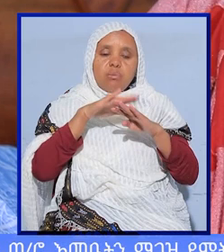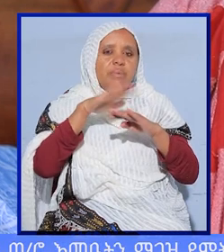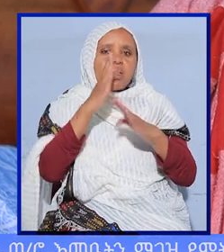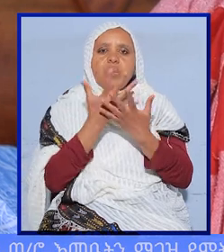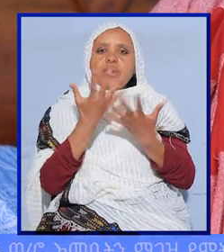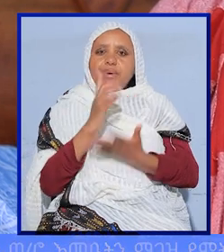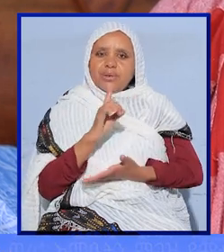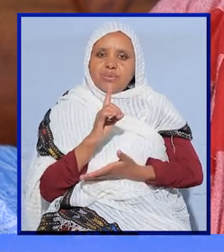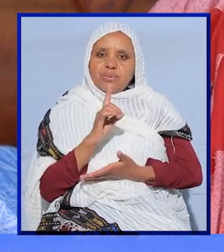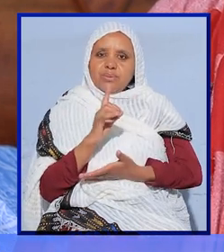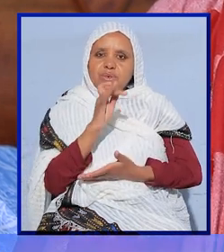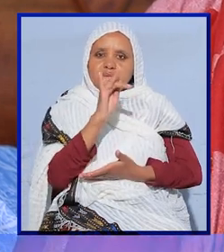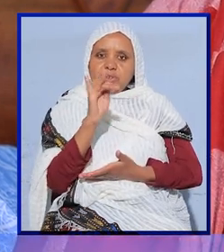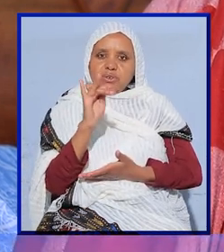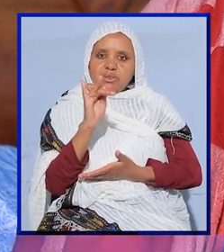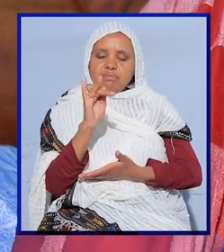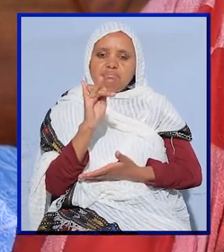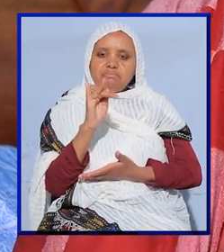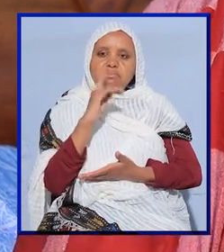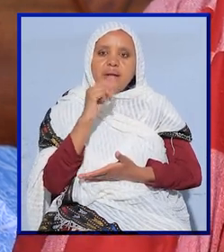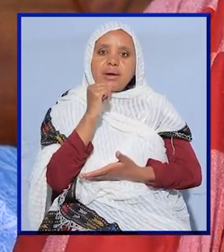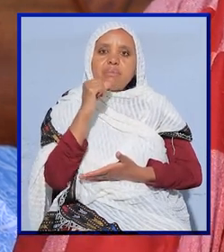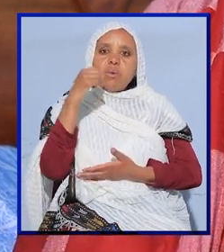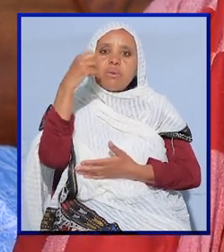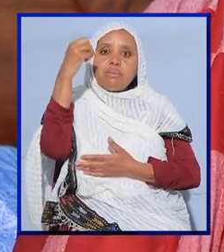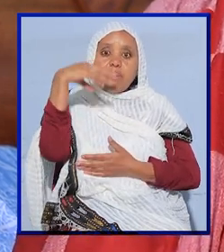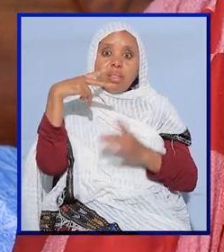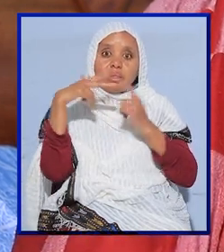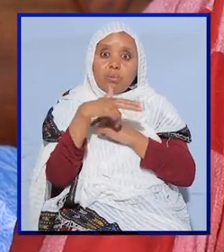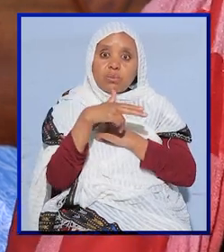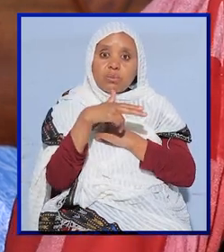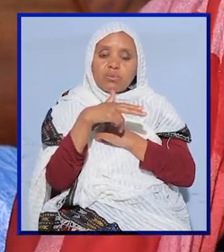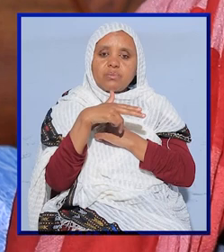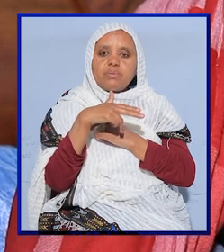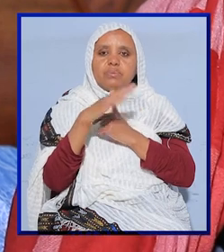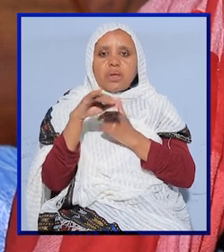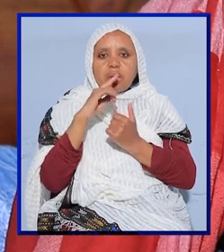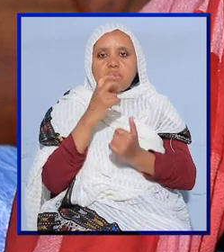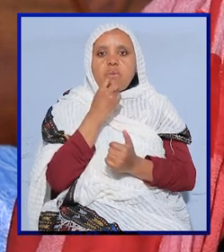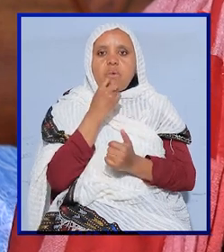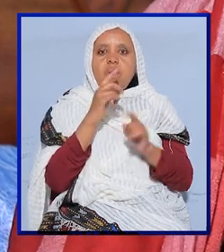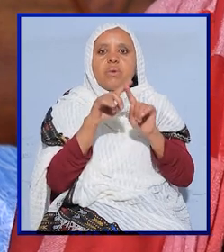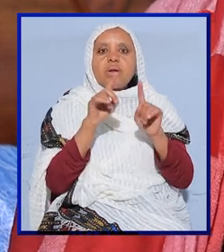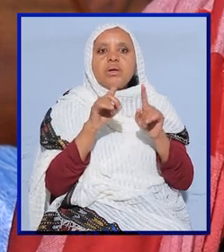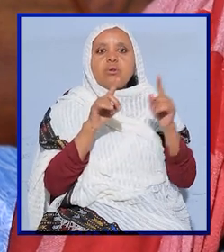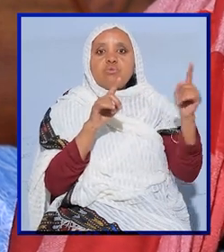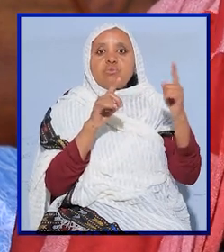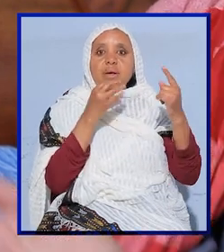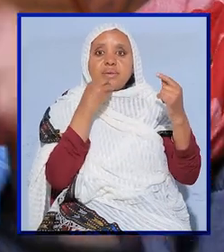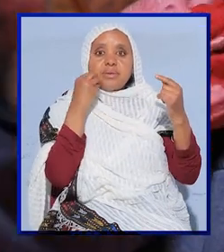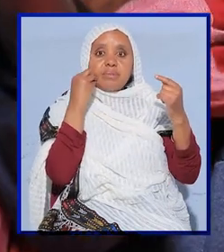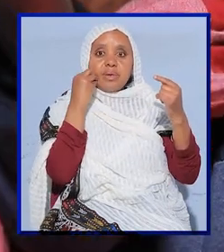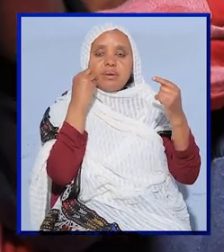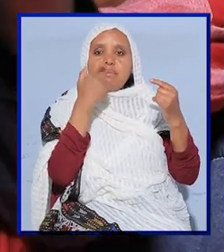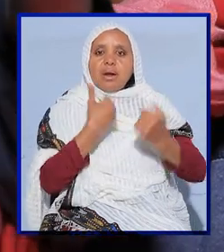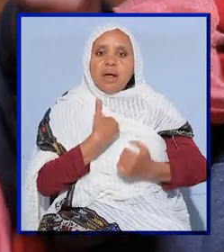ንብረት ነው በቃ ከሰው የሚበልጠው ንብረት ነው እንጂ አይደለም። አሁን መብራት ተቆርጦ እንደቀረ ነው። ውሃው